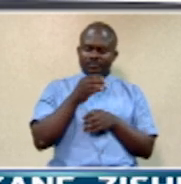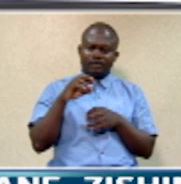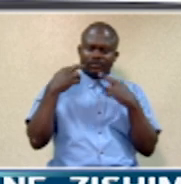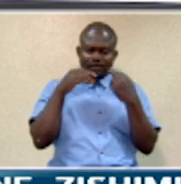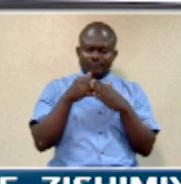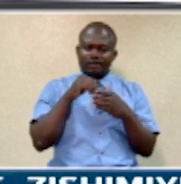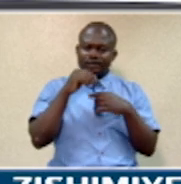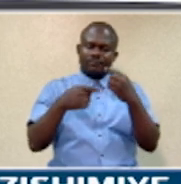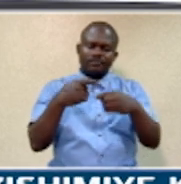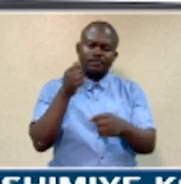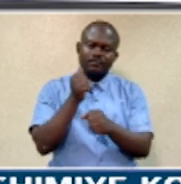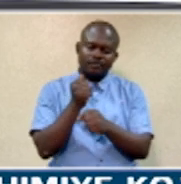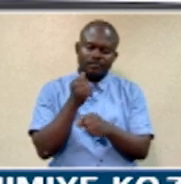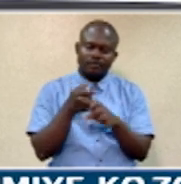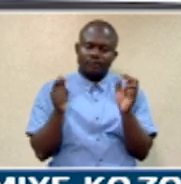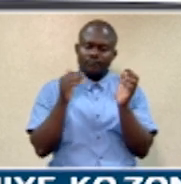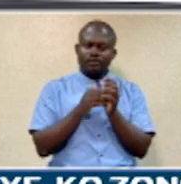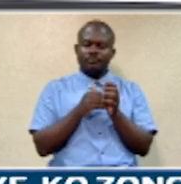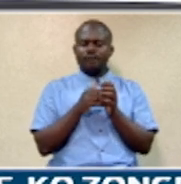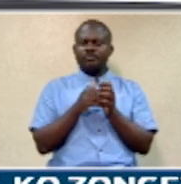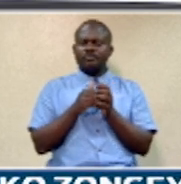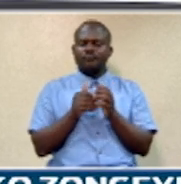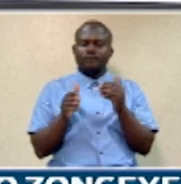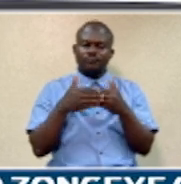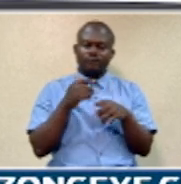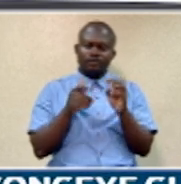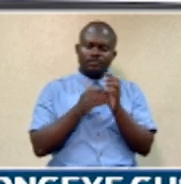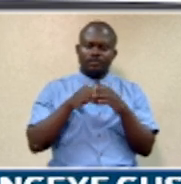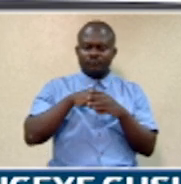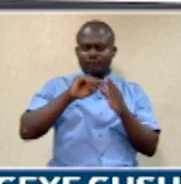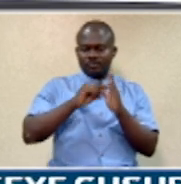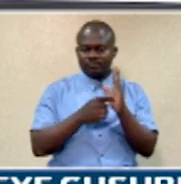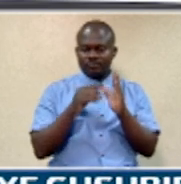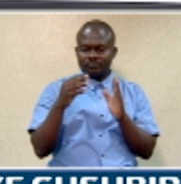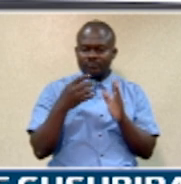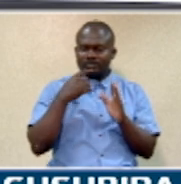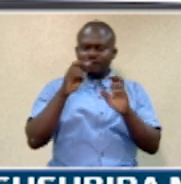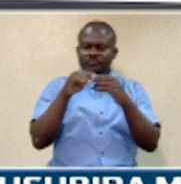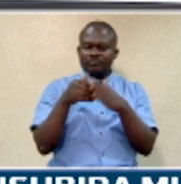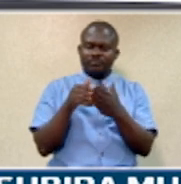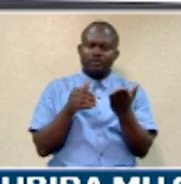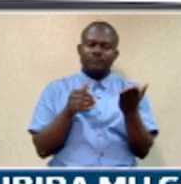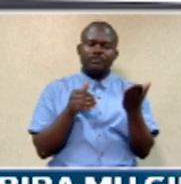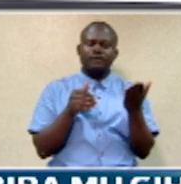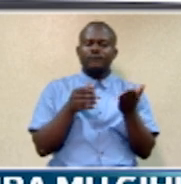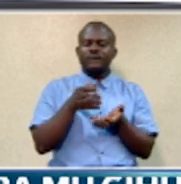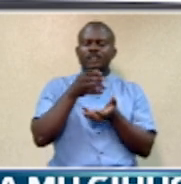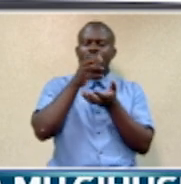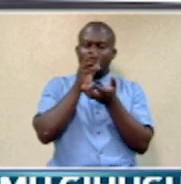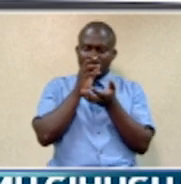na hoteli zizakomeza ariko zizakomeza gufunga ariko mu ngingo ya kane amukavuga ko